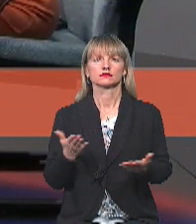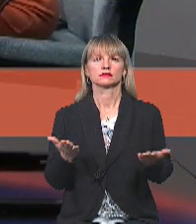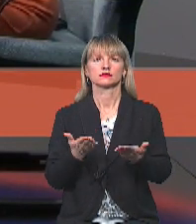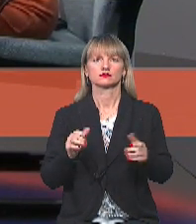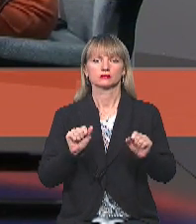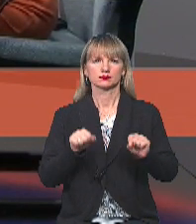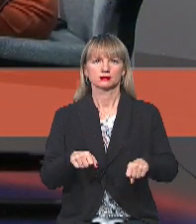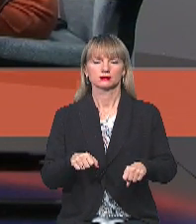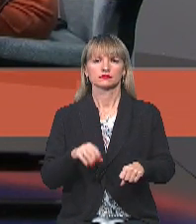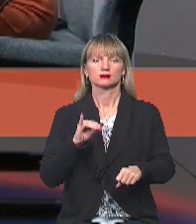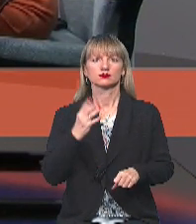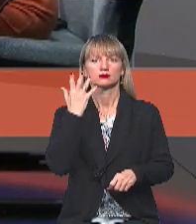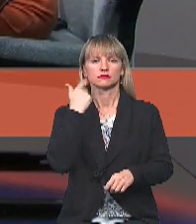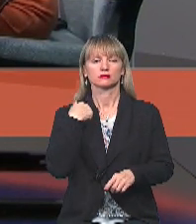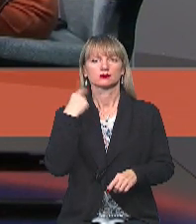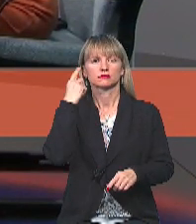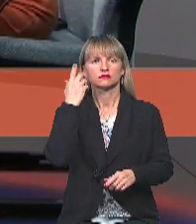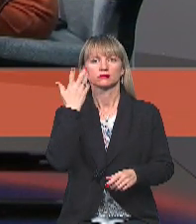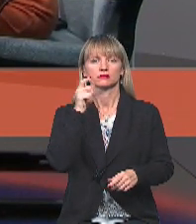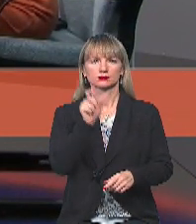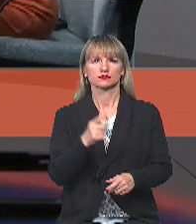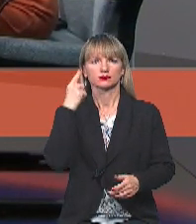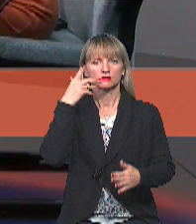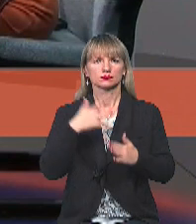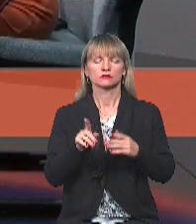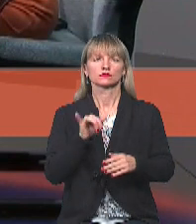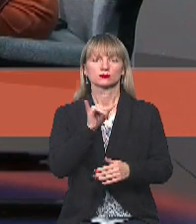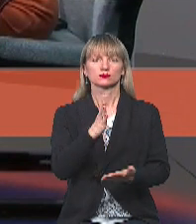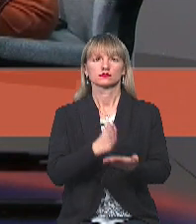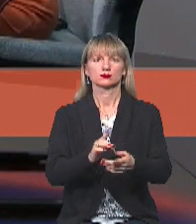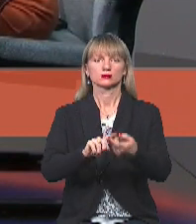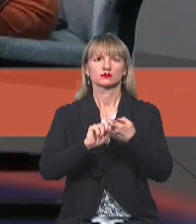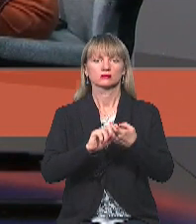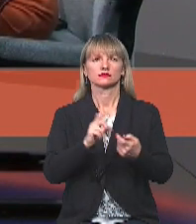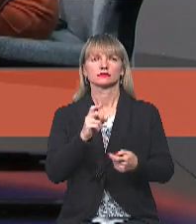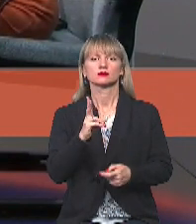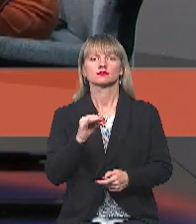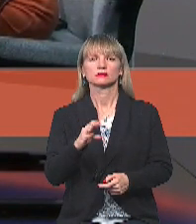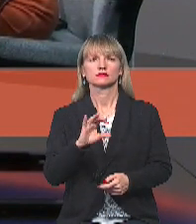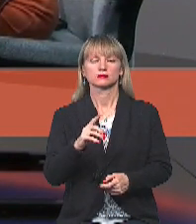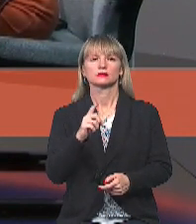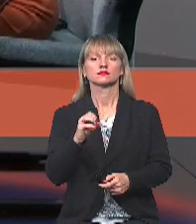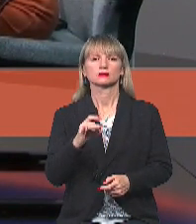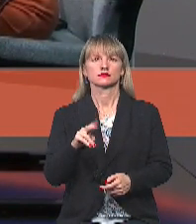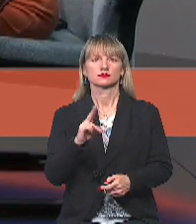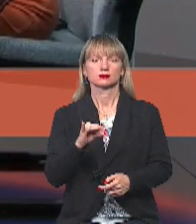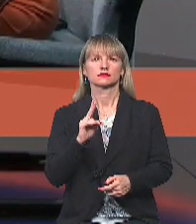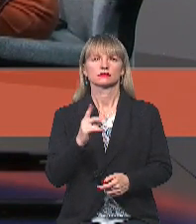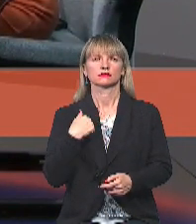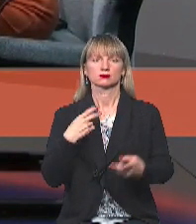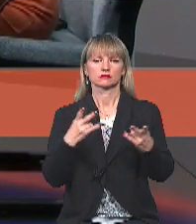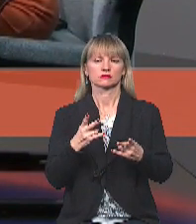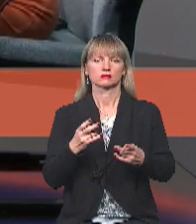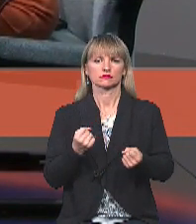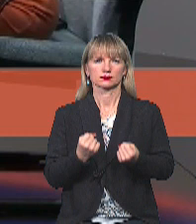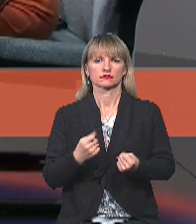якась можливість. І коли, я думаю, коли людина розуміє, що в неї є зв'язок от з кимось, заради кого їй треба триматися,